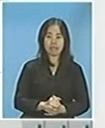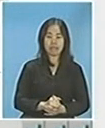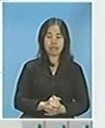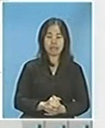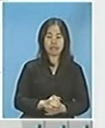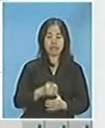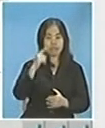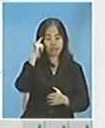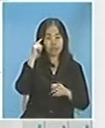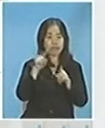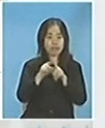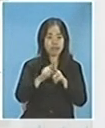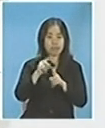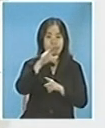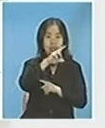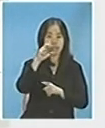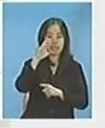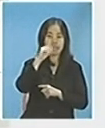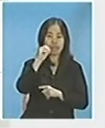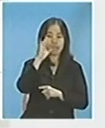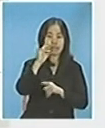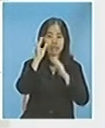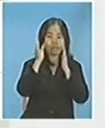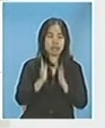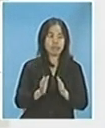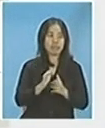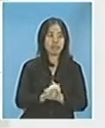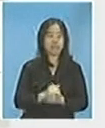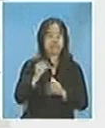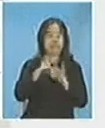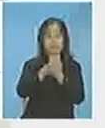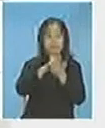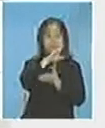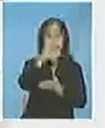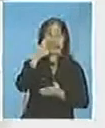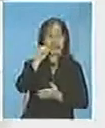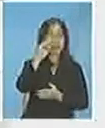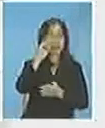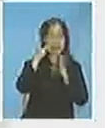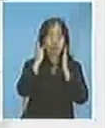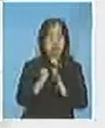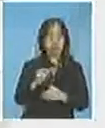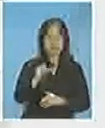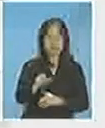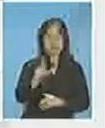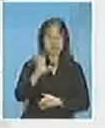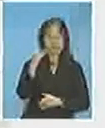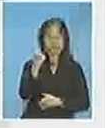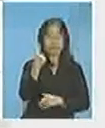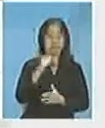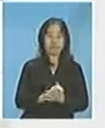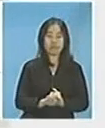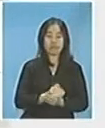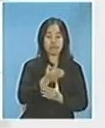เห็นด้วย348ท่านครับ347ท่านครับงดออกเสียง1นะครับแปลที่ประชุ